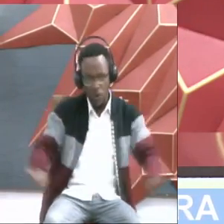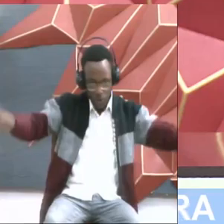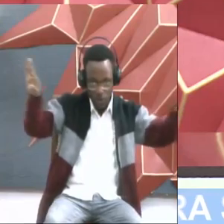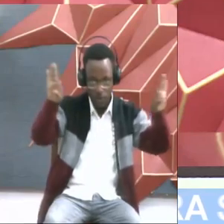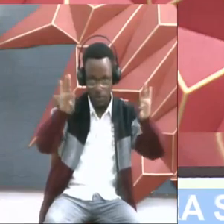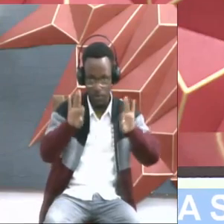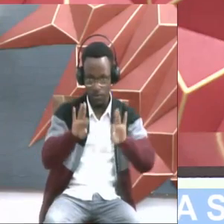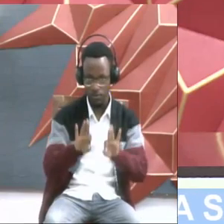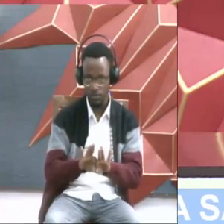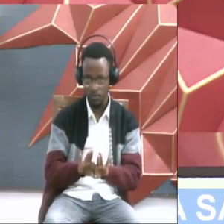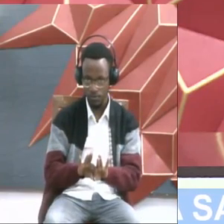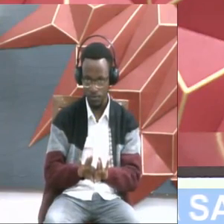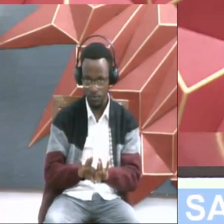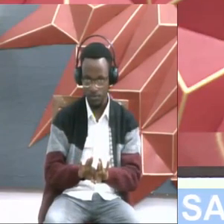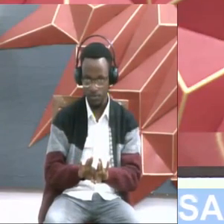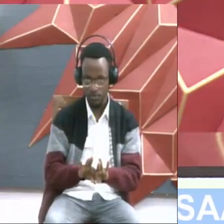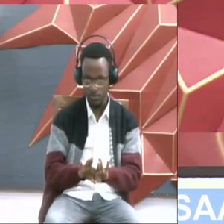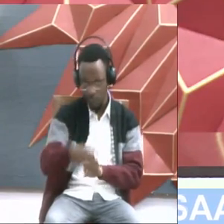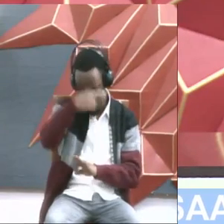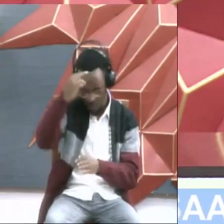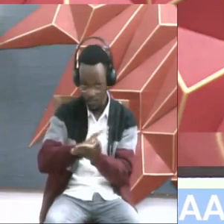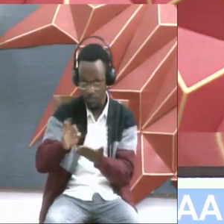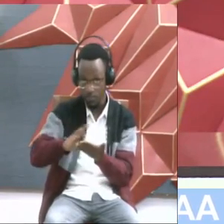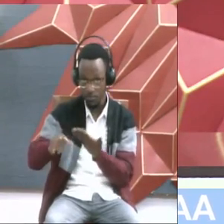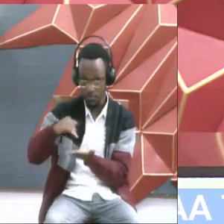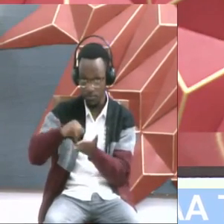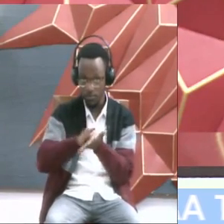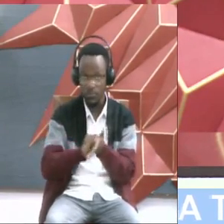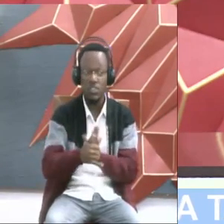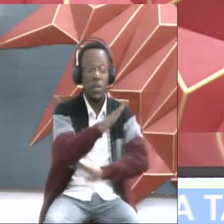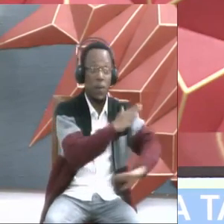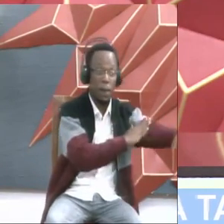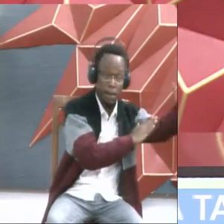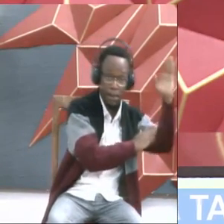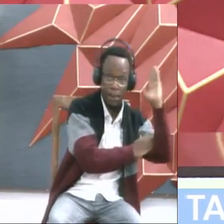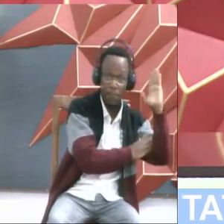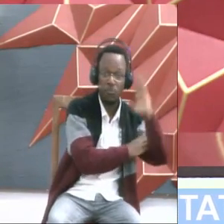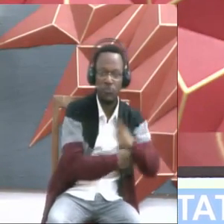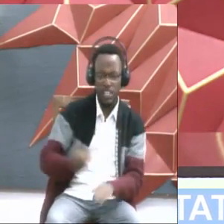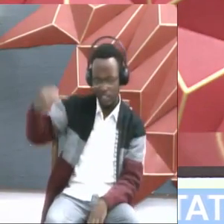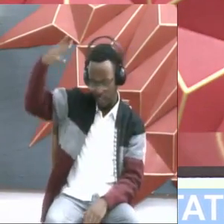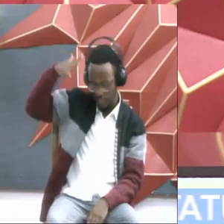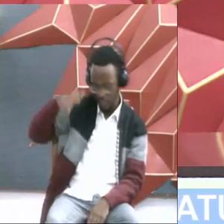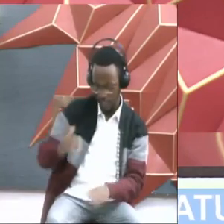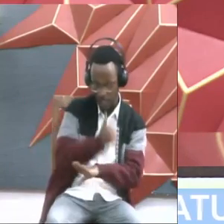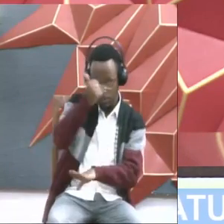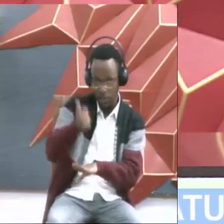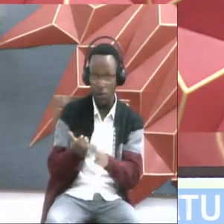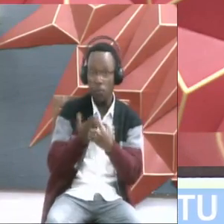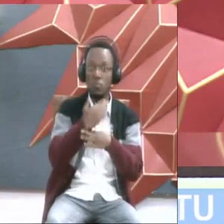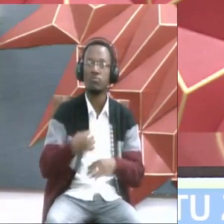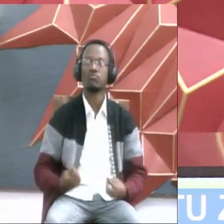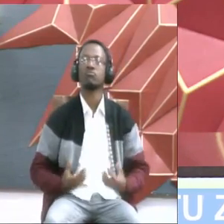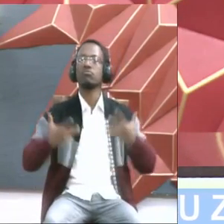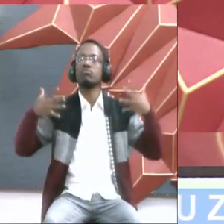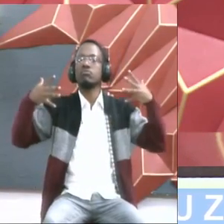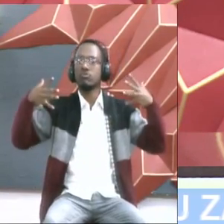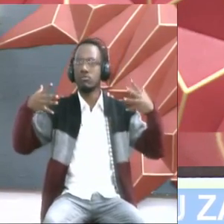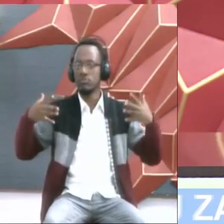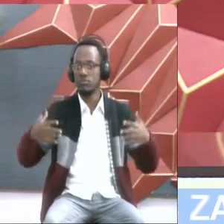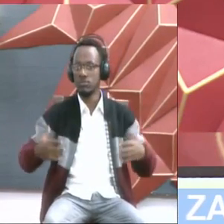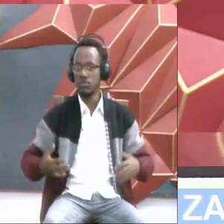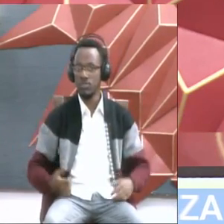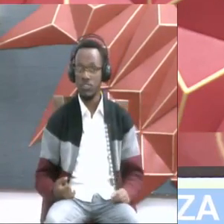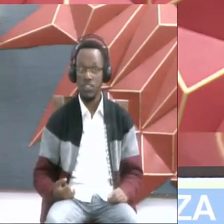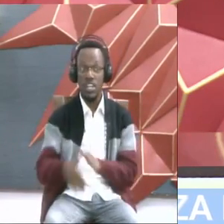ivugurumba cyo gituma handitse ngo kandi niyo yaturobanuje amavuta amen yadutoye kugira